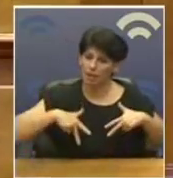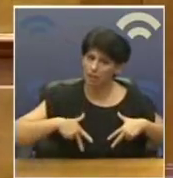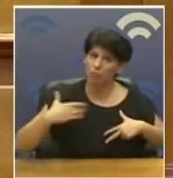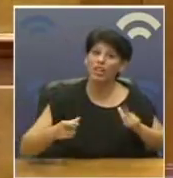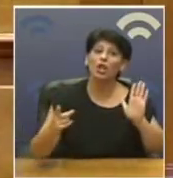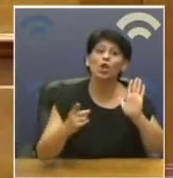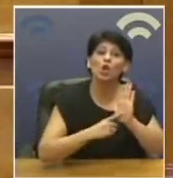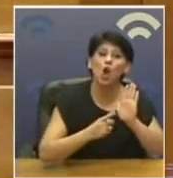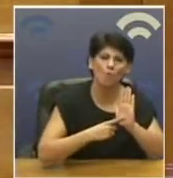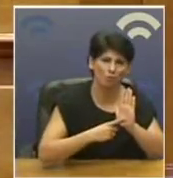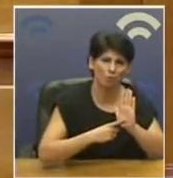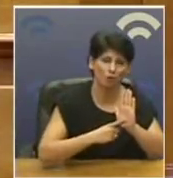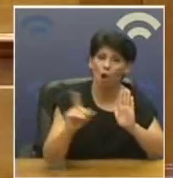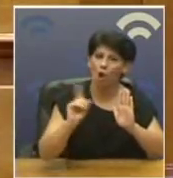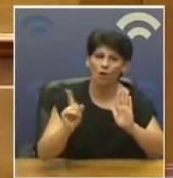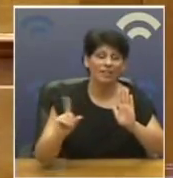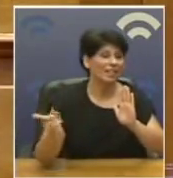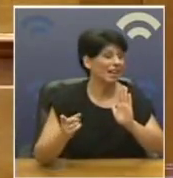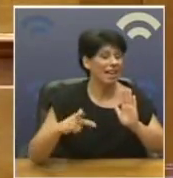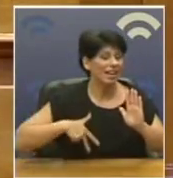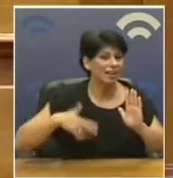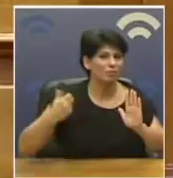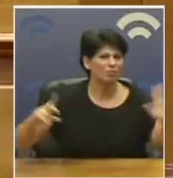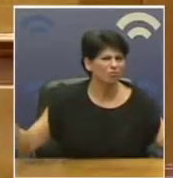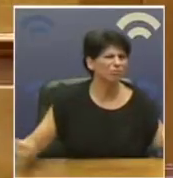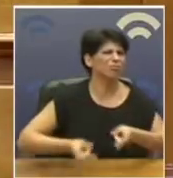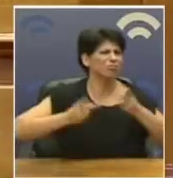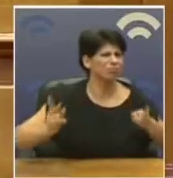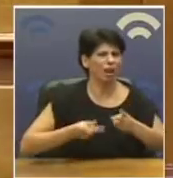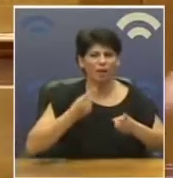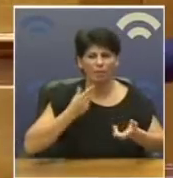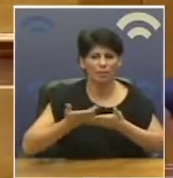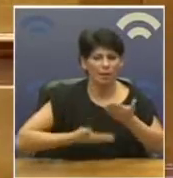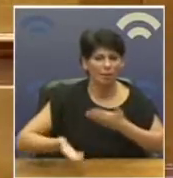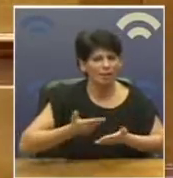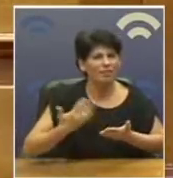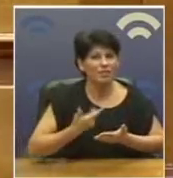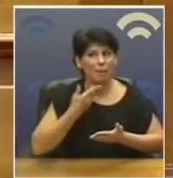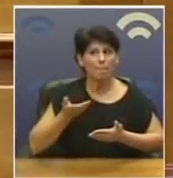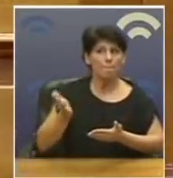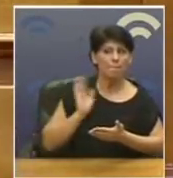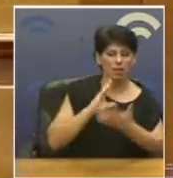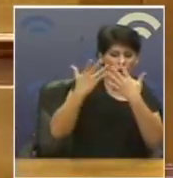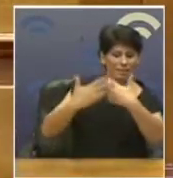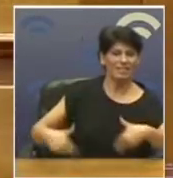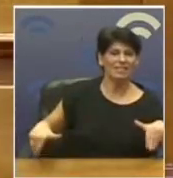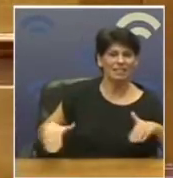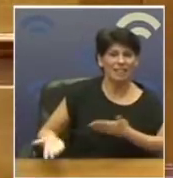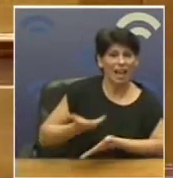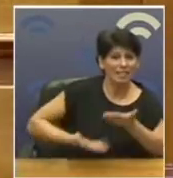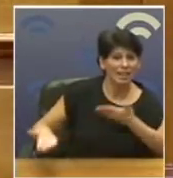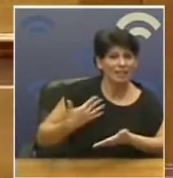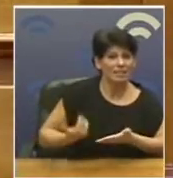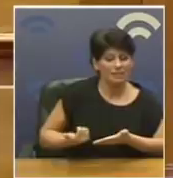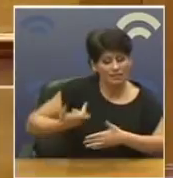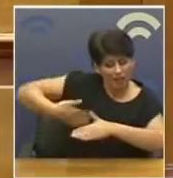νόμους, όχι σε μια χώρα που έχει ασυδοσία, όχι σε μια χώρα που οι διαπραγματεύσεις γίνονται πίσω από τη σκηνή και οι ανταλλαγές γίνονται